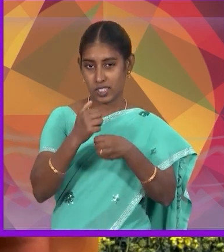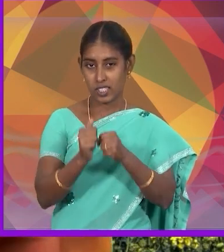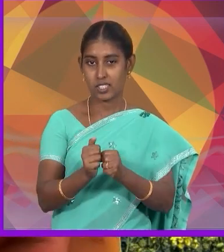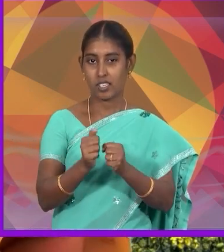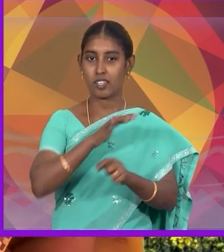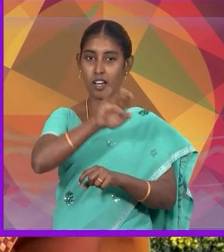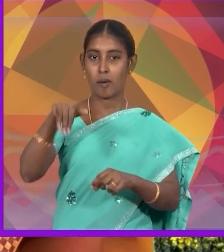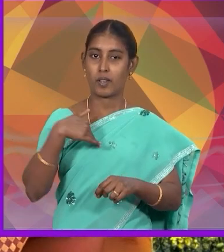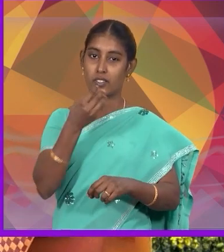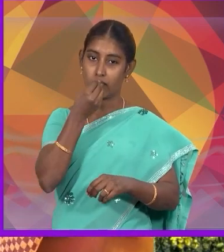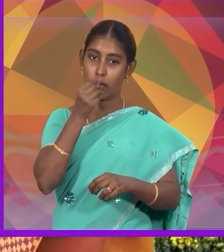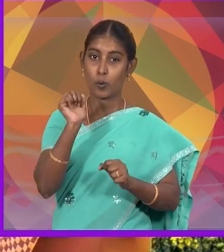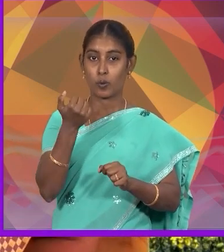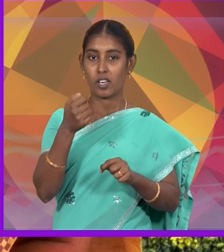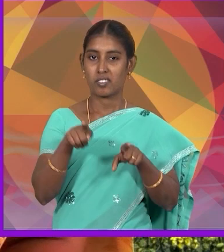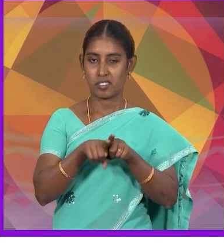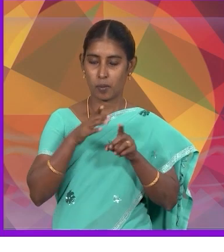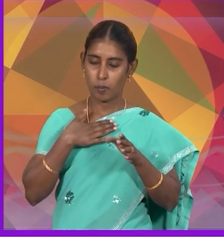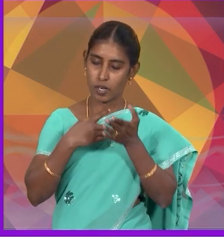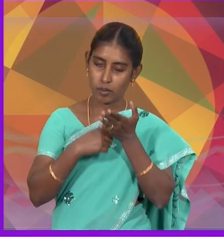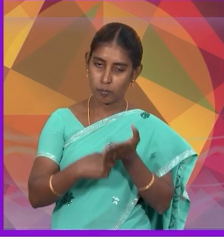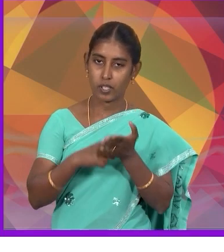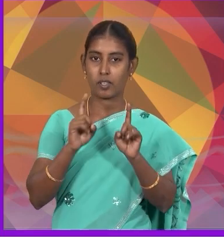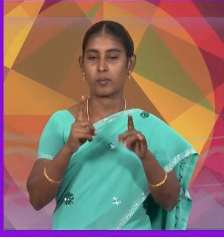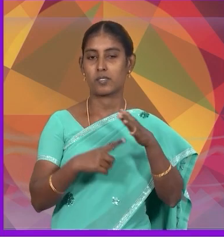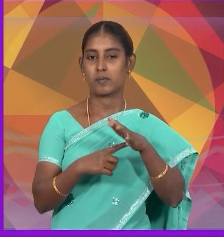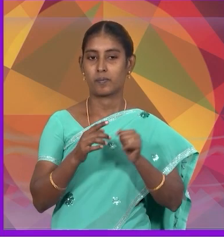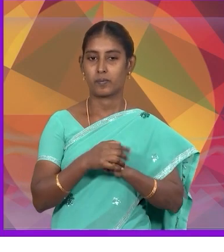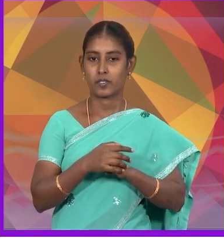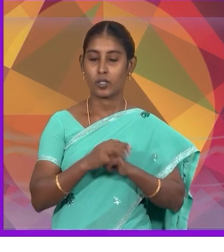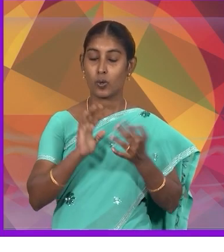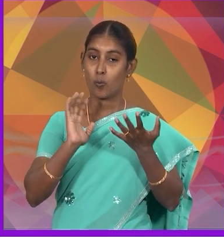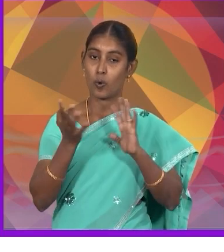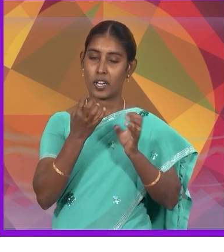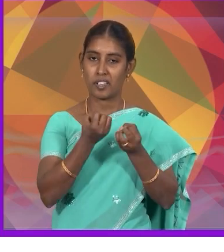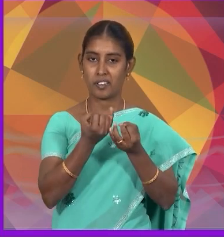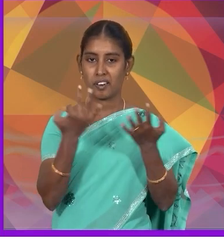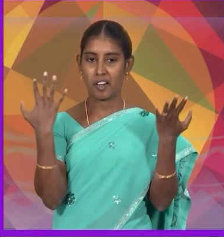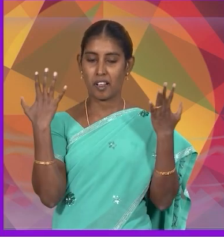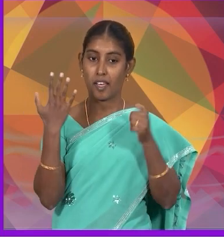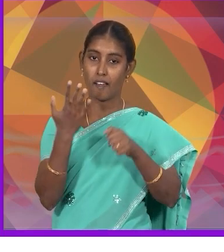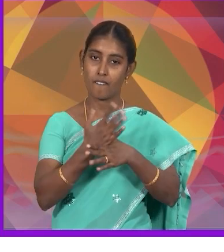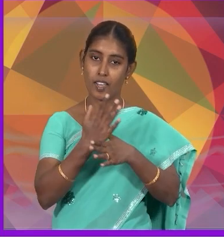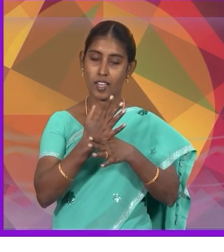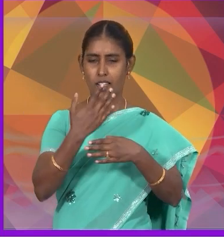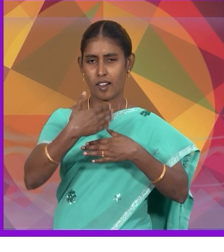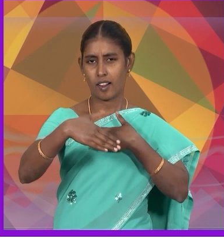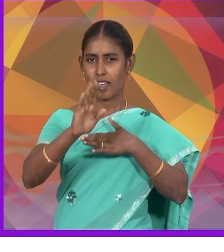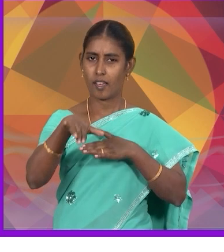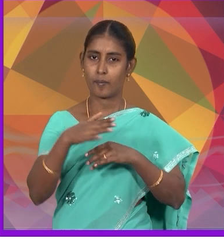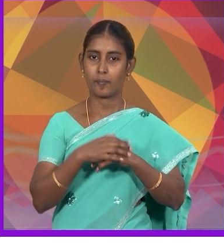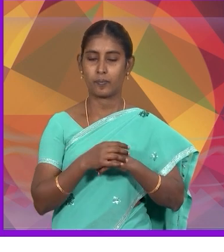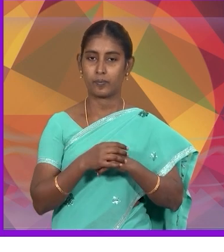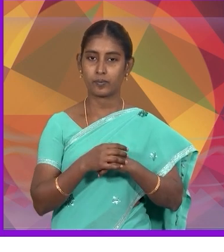நாமளும் மதிக்கணுங்க. இப்ப அறிமுகம் பார்ப்போங்க. உலகில் பல வகையான தொழில்கள்